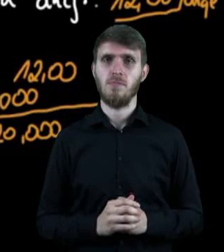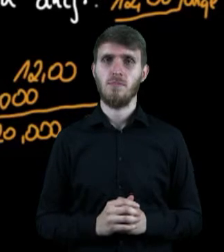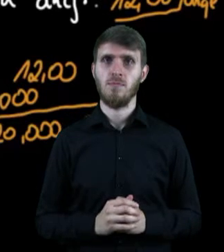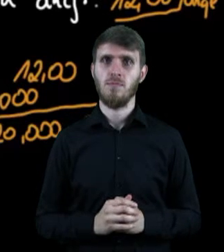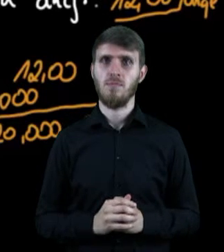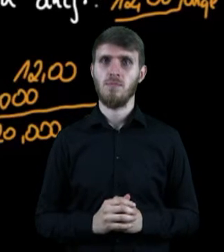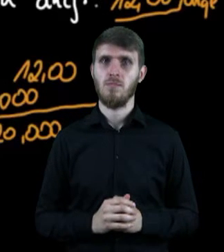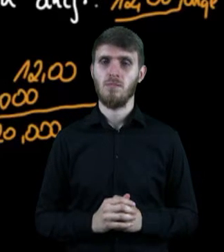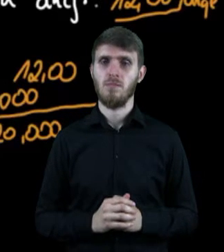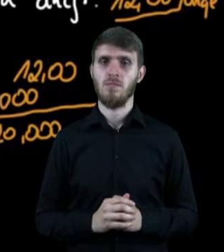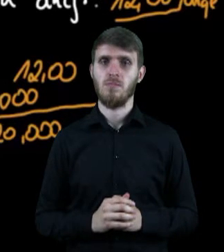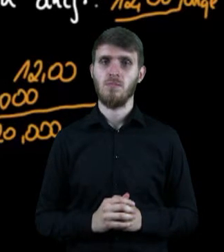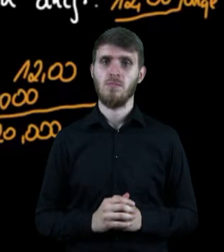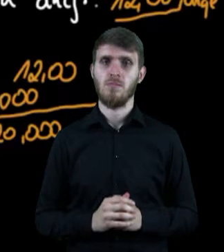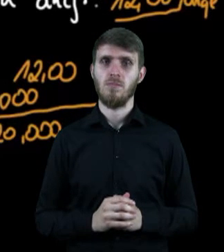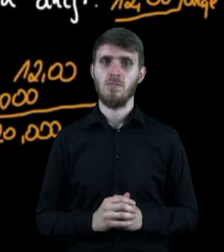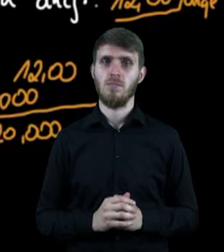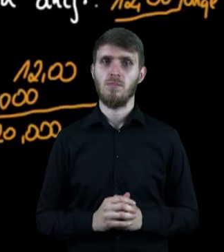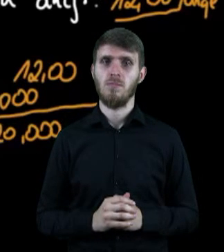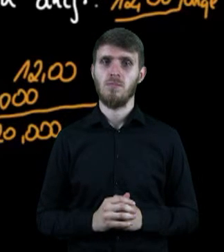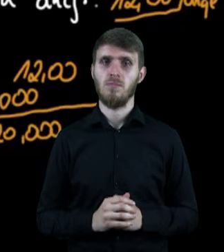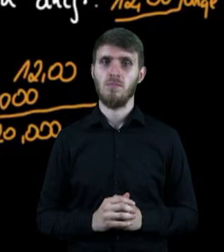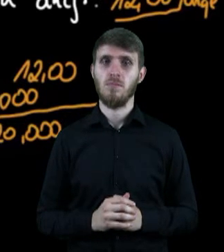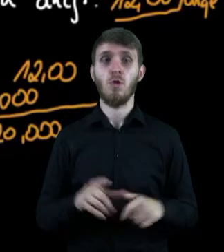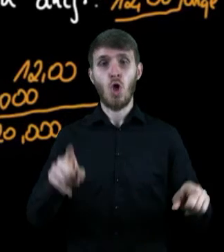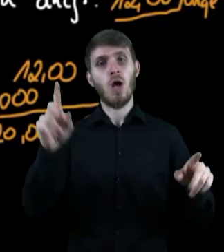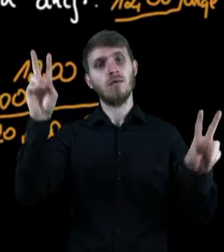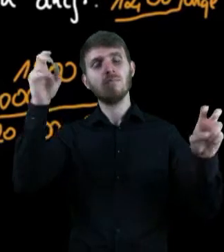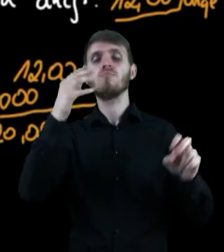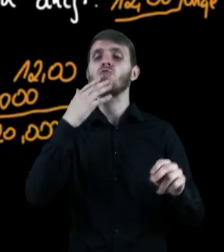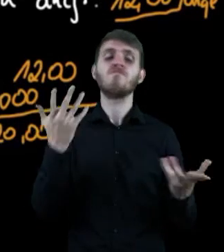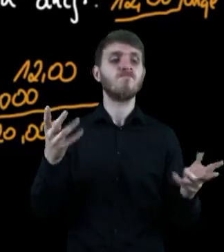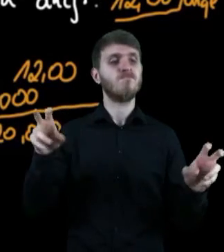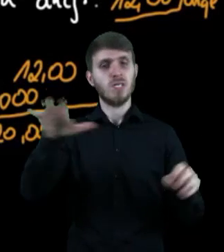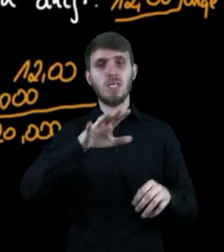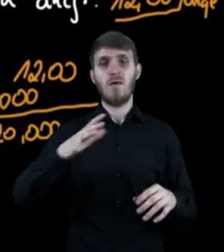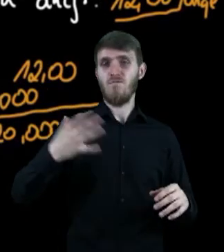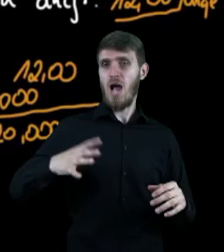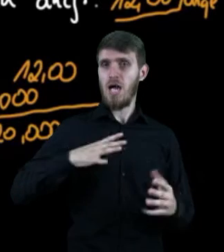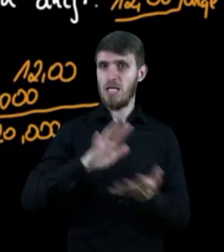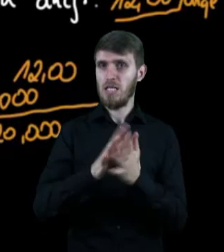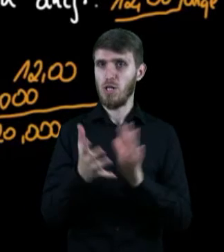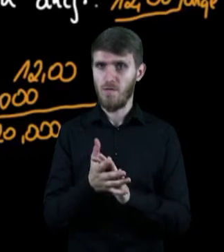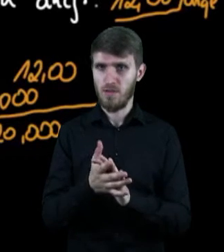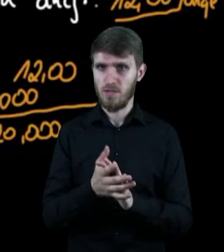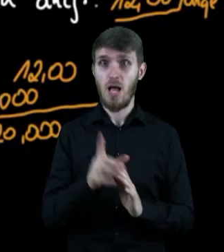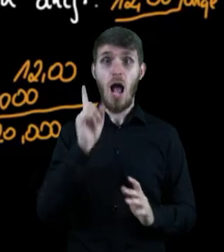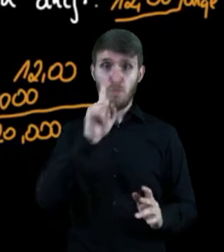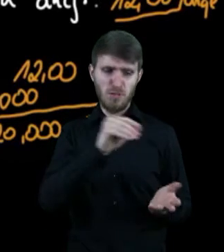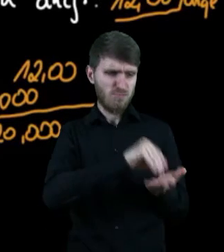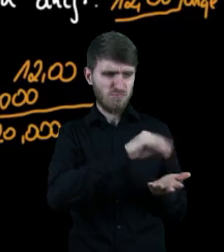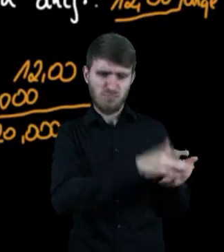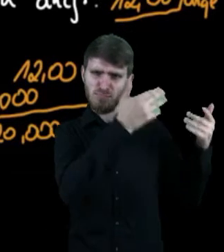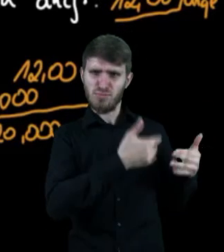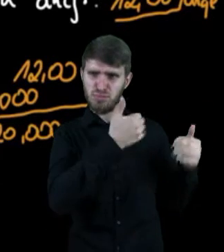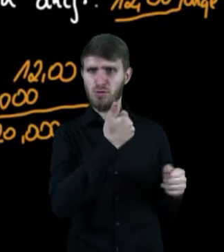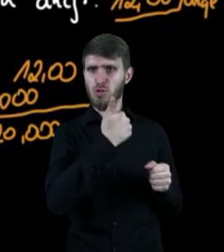Michała na 215 tysięcy złotych. Mówimy, że to jest wartość